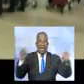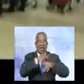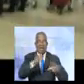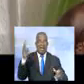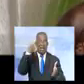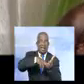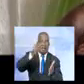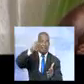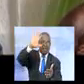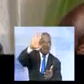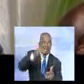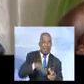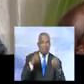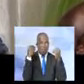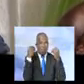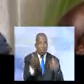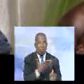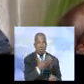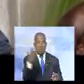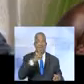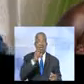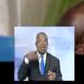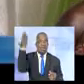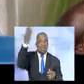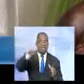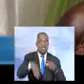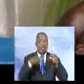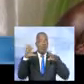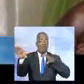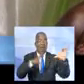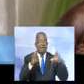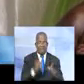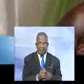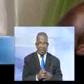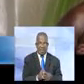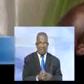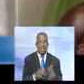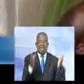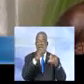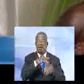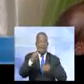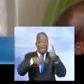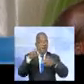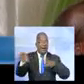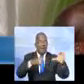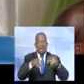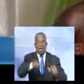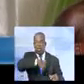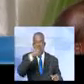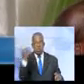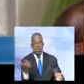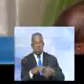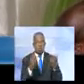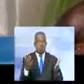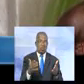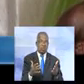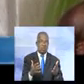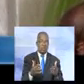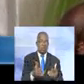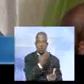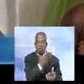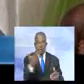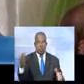2015. Les travaux de l'aérogare de fret, le programme de réhabilitation des aérodromes de l'intérieur du